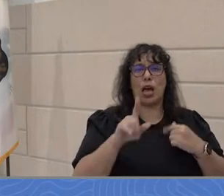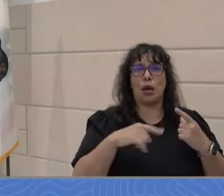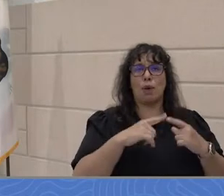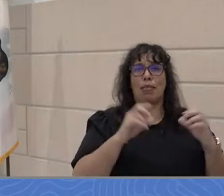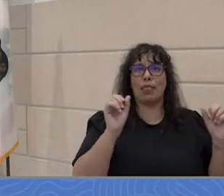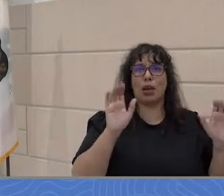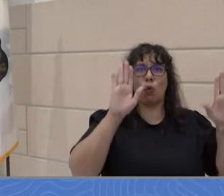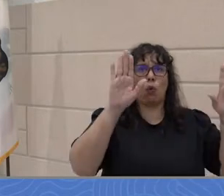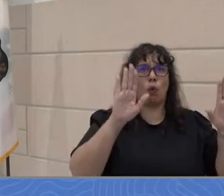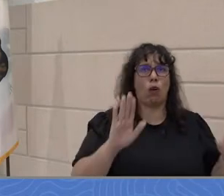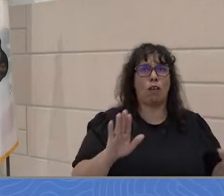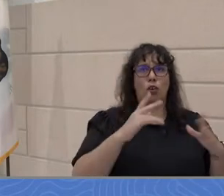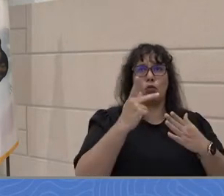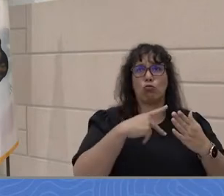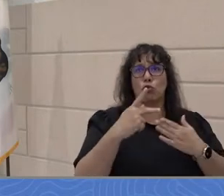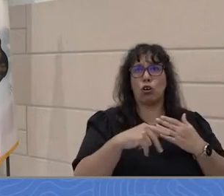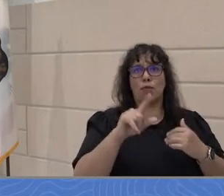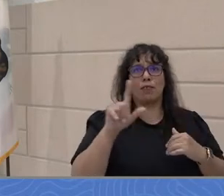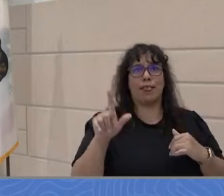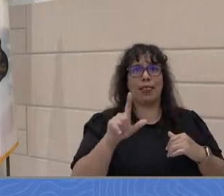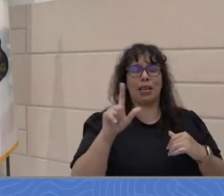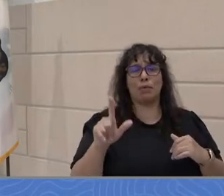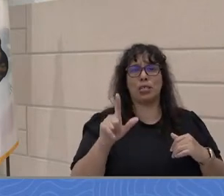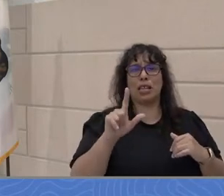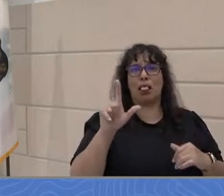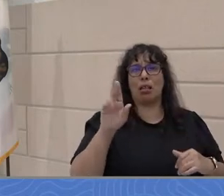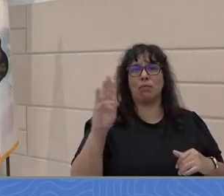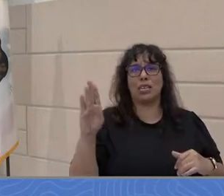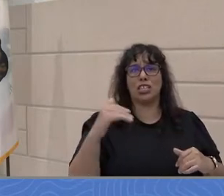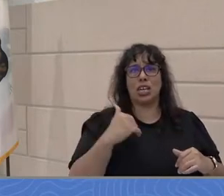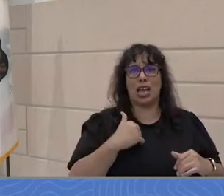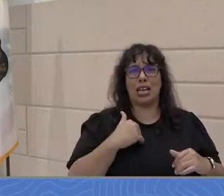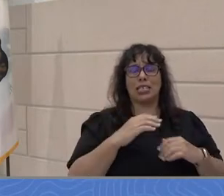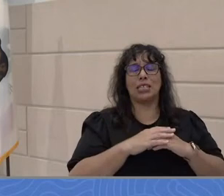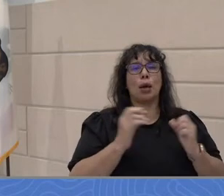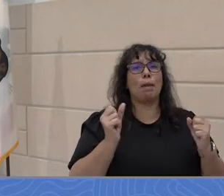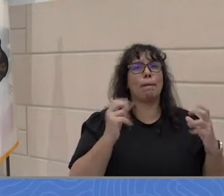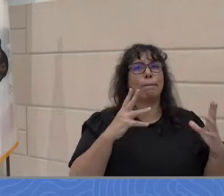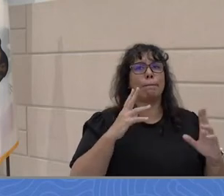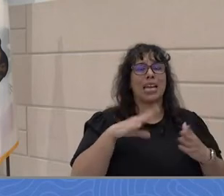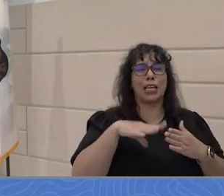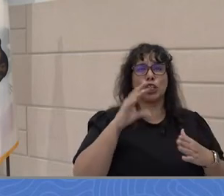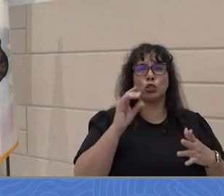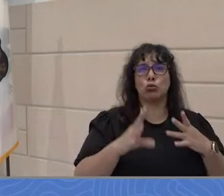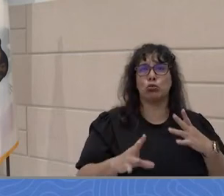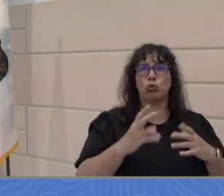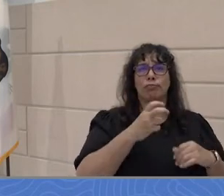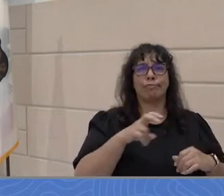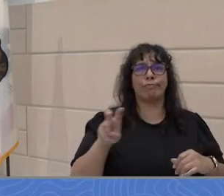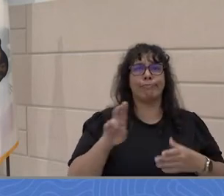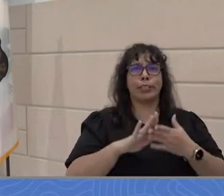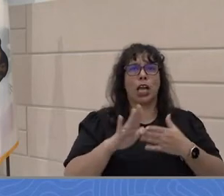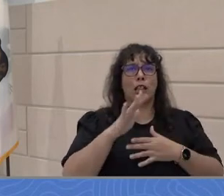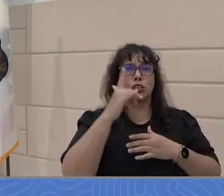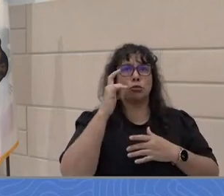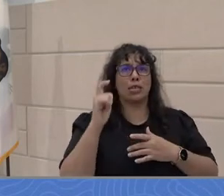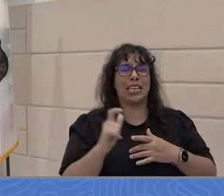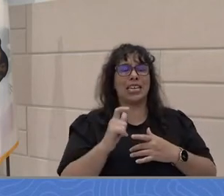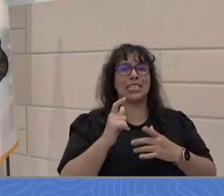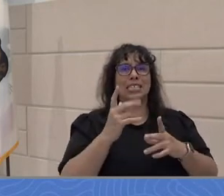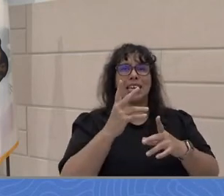សេសកម្មវិធីបណ្ណាល័យដែលក្រសួងអប់រំ District Long Beach ធ្លាប់តែមានមកសិស្សរៀនបានជោគជ័យ